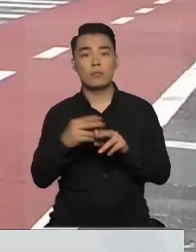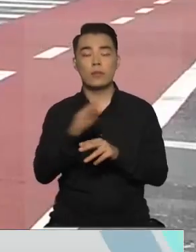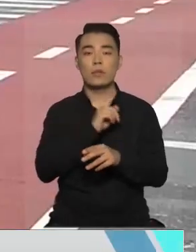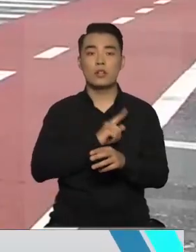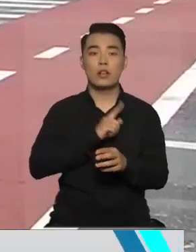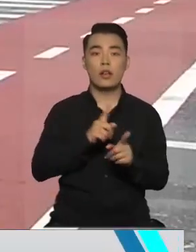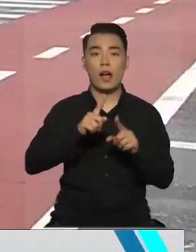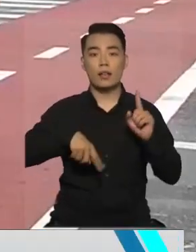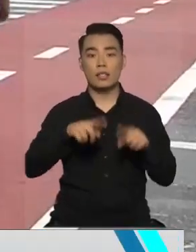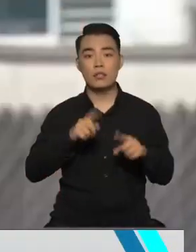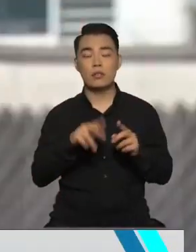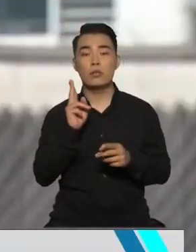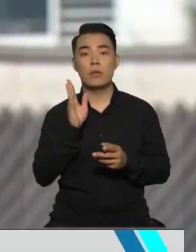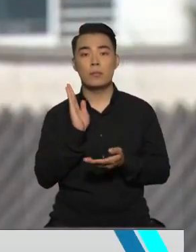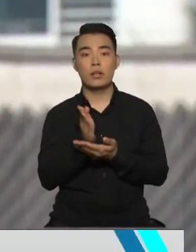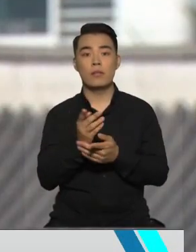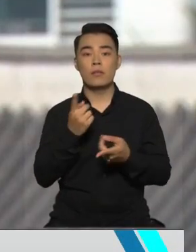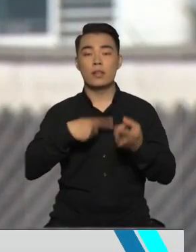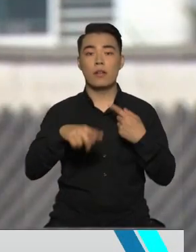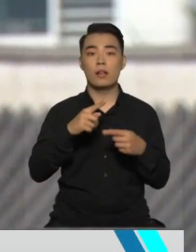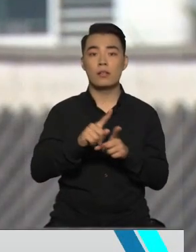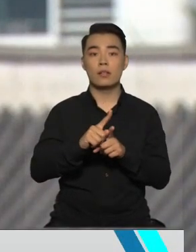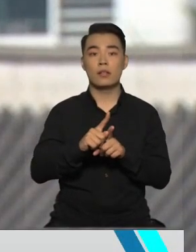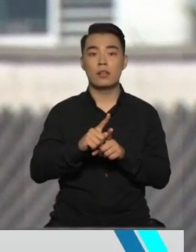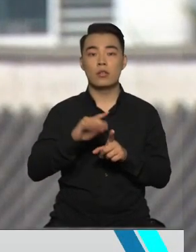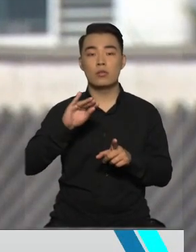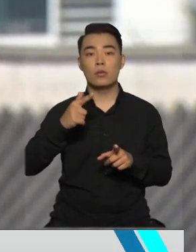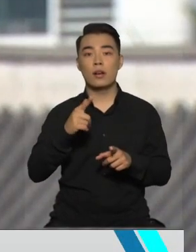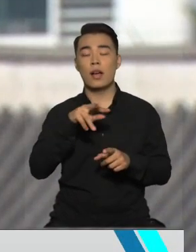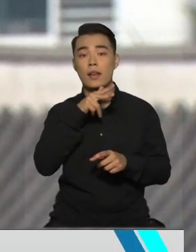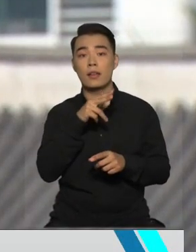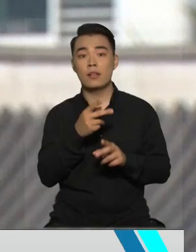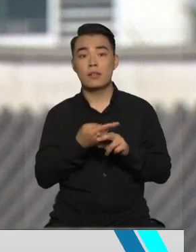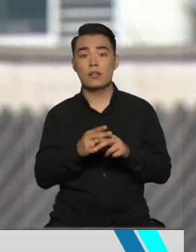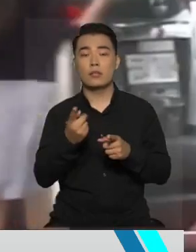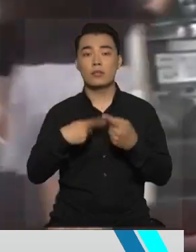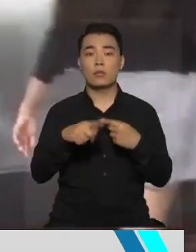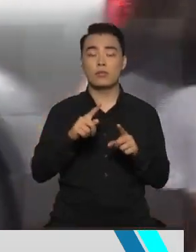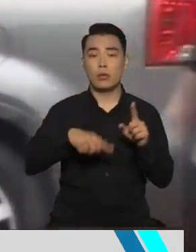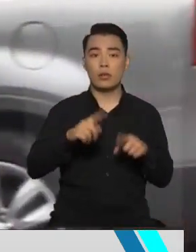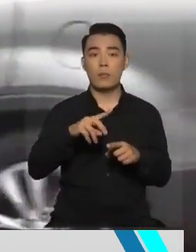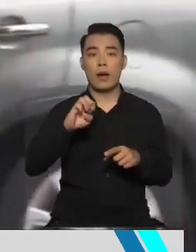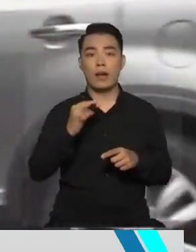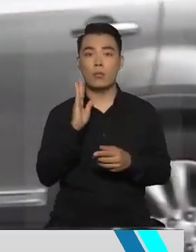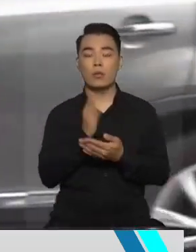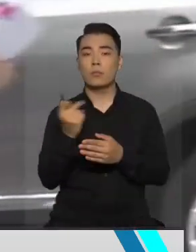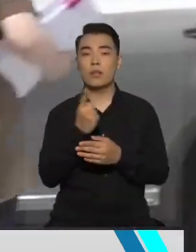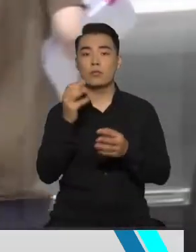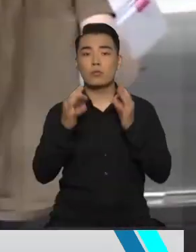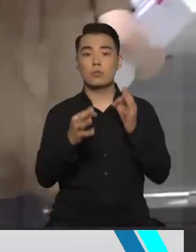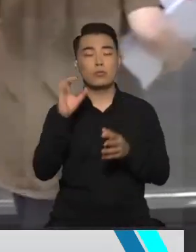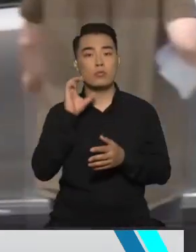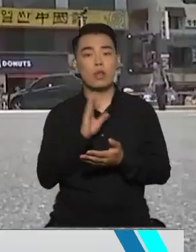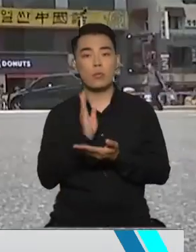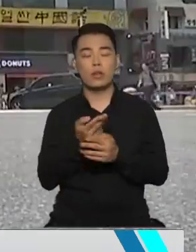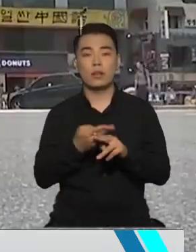стражи соотечественников, которые должны были депортировать из Южной Кореи на родину, в мае должны состояться первые судебные слушания